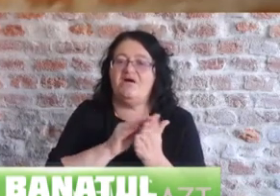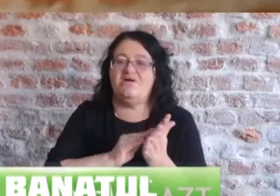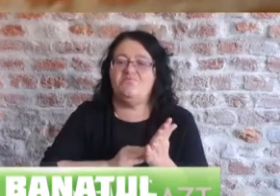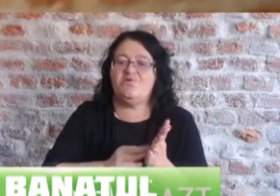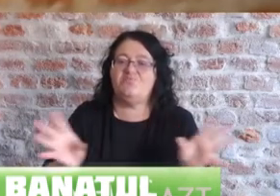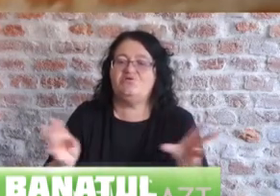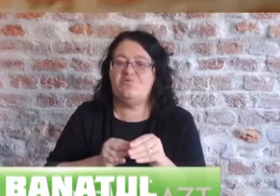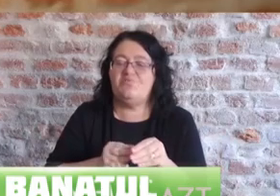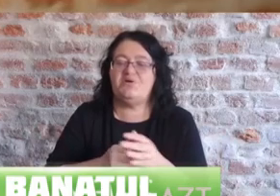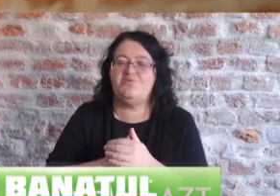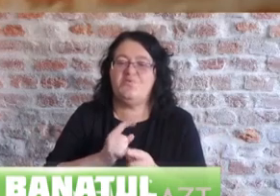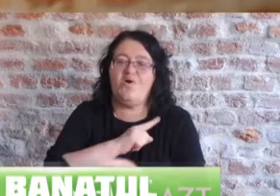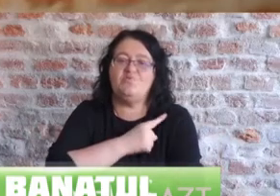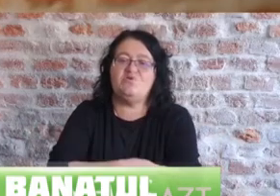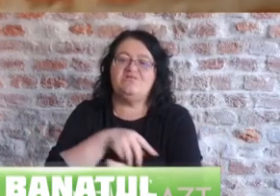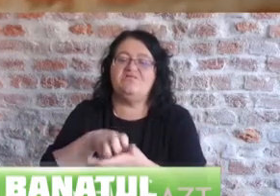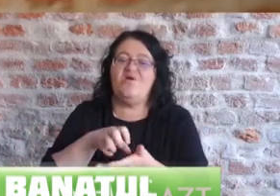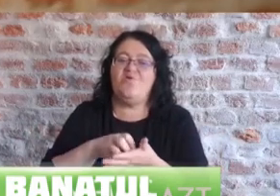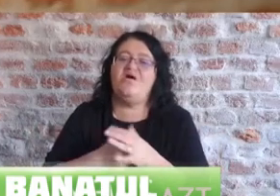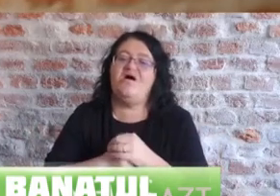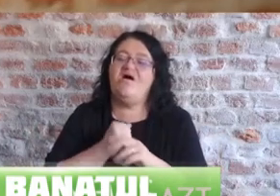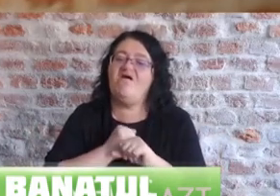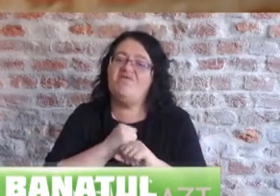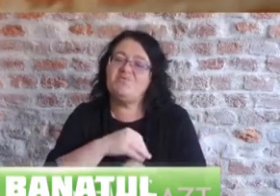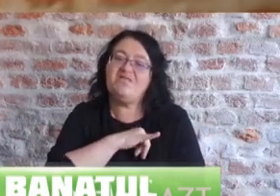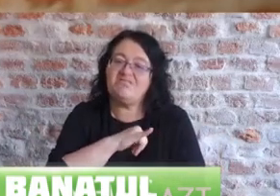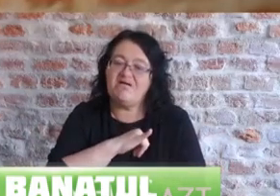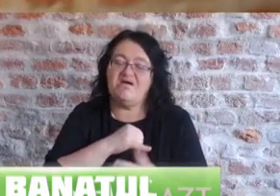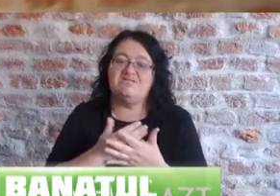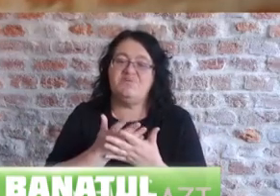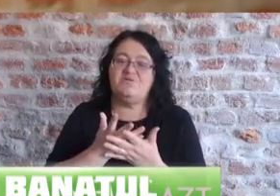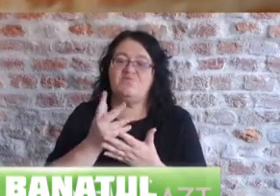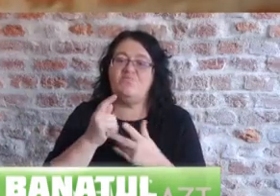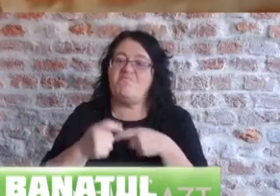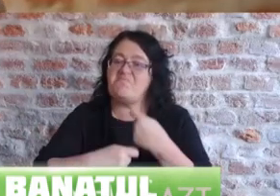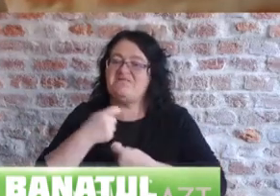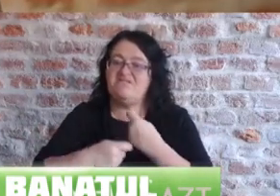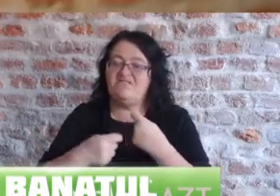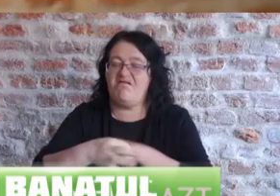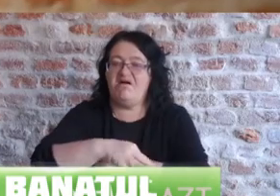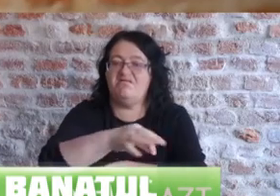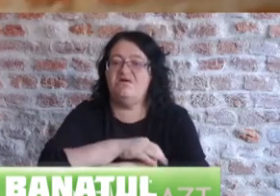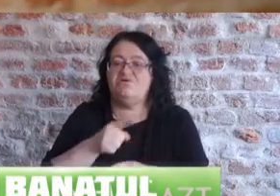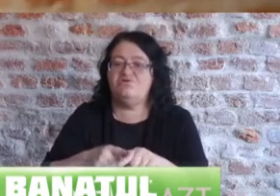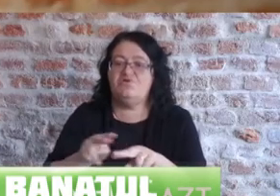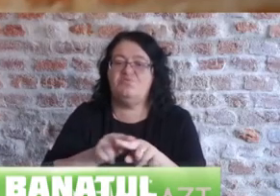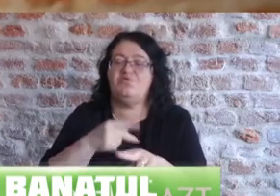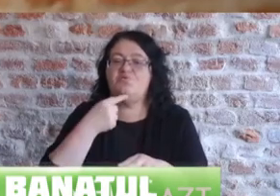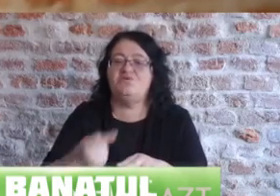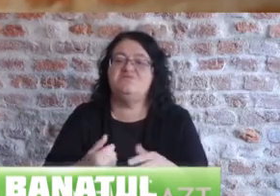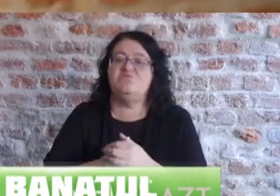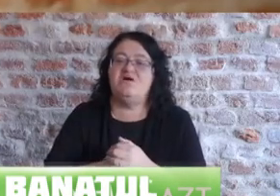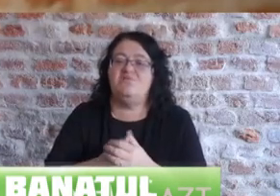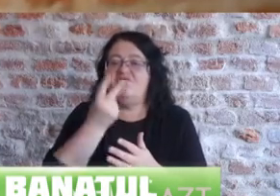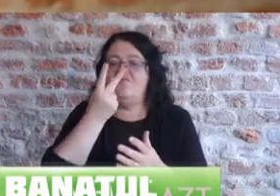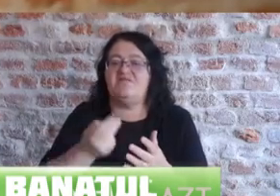propus-o împreună cu autoritatea locală a stârnit interes în rândul profesiei și, după cum veți vedea și